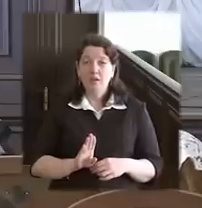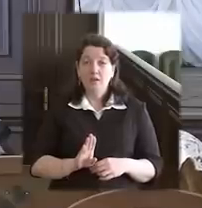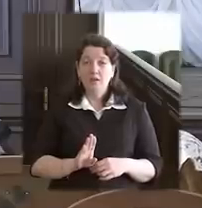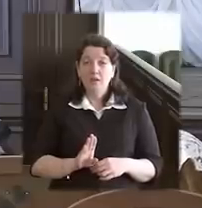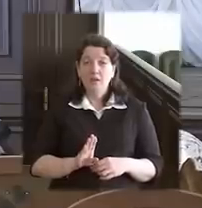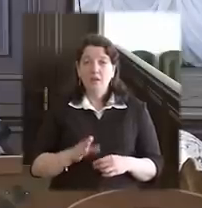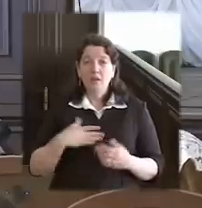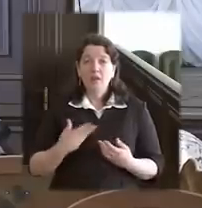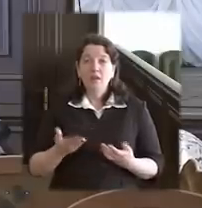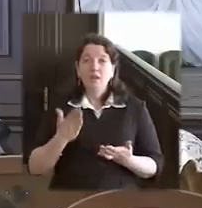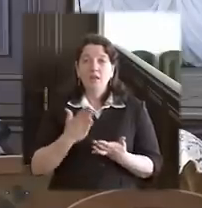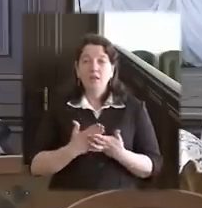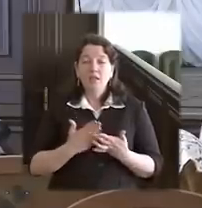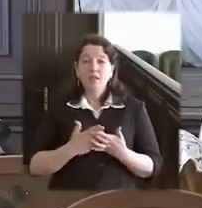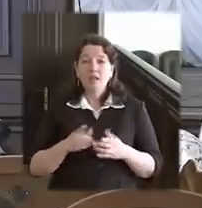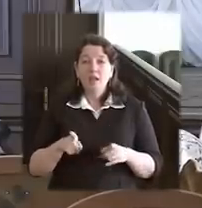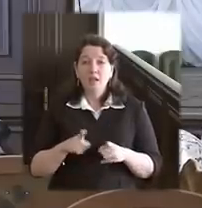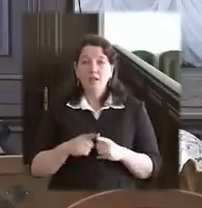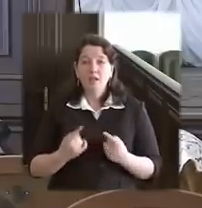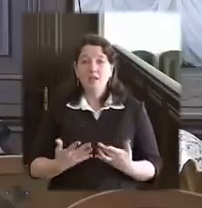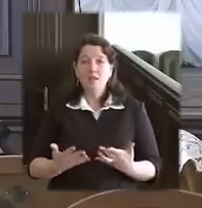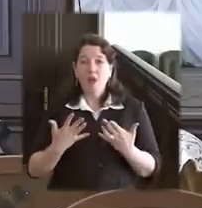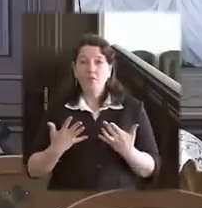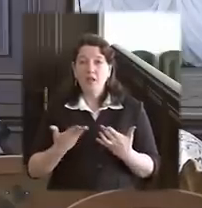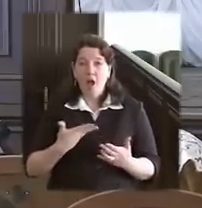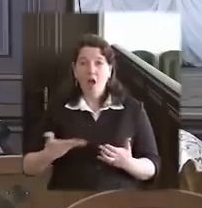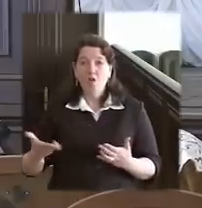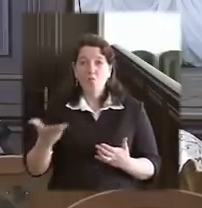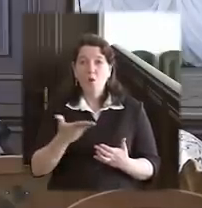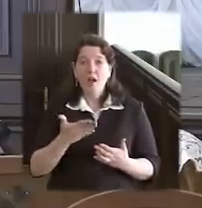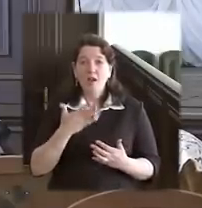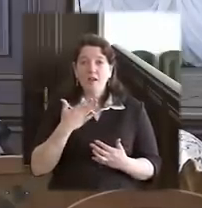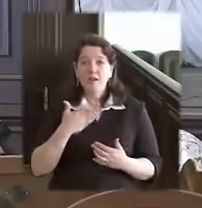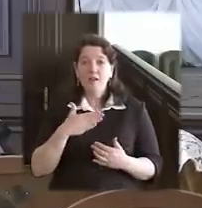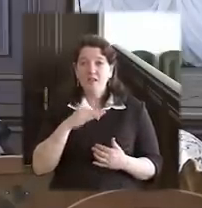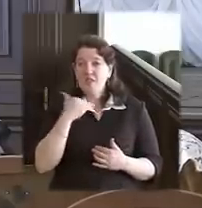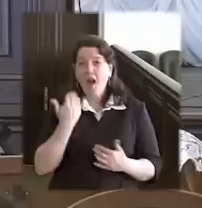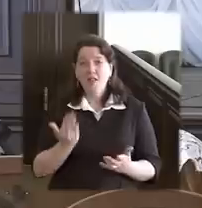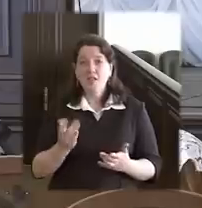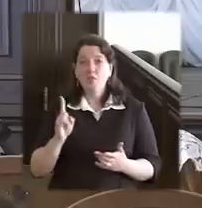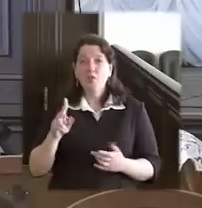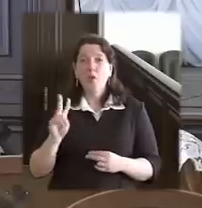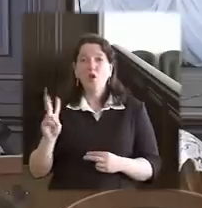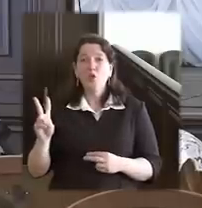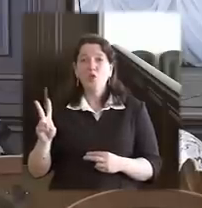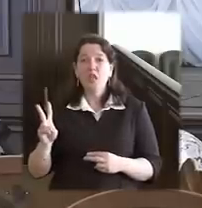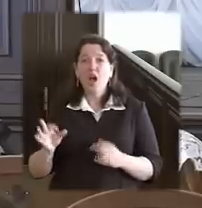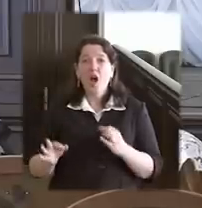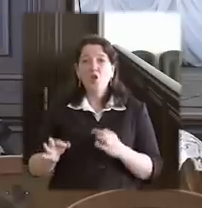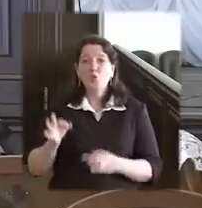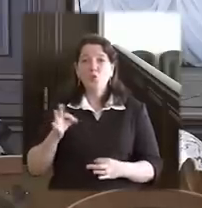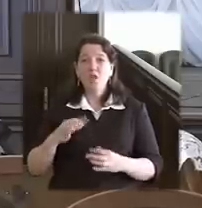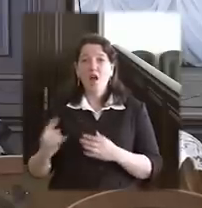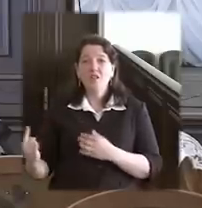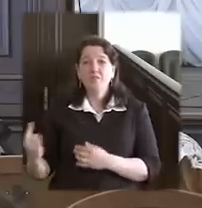Ну, вещь-то достаточно, кажется, очевидная. Мы же не хотим, чтобы нас осуждал кто-нибудь, что